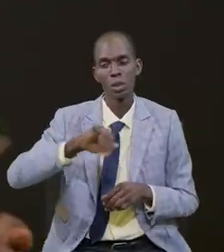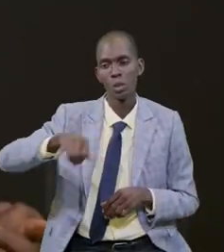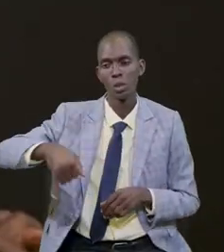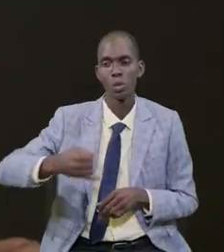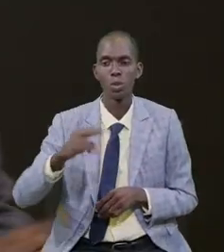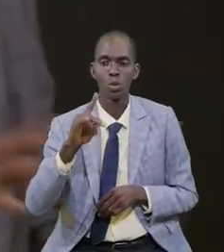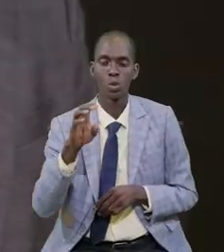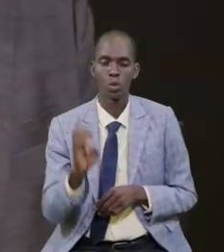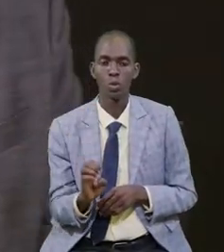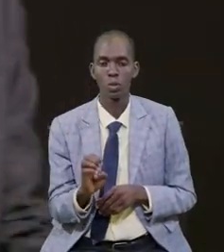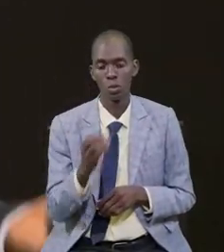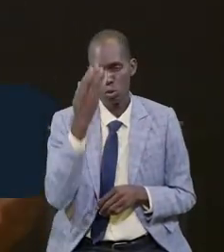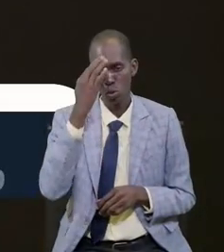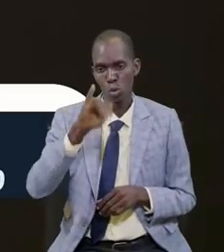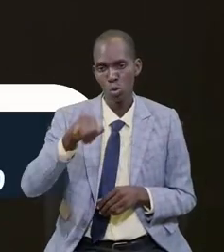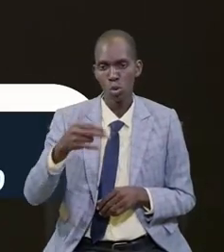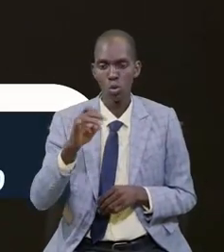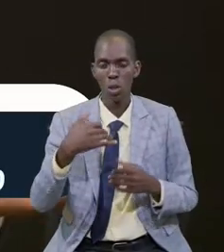Jude.